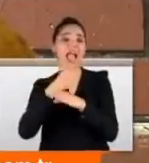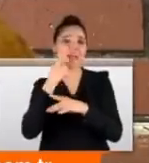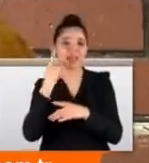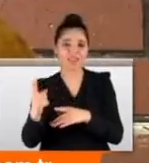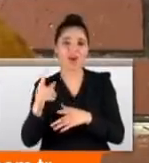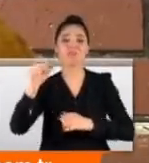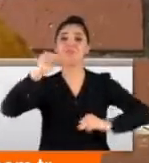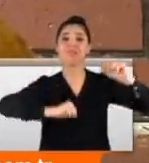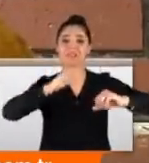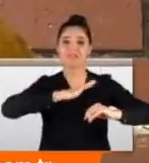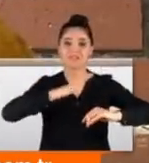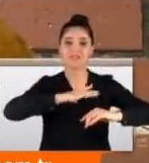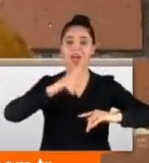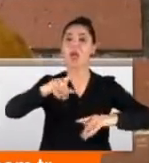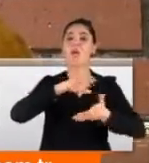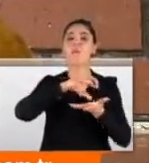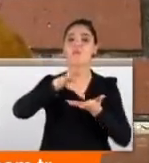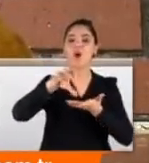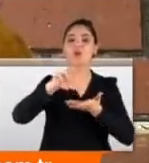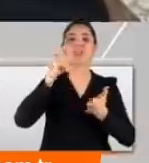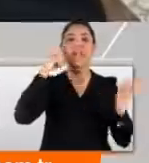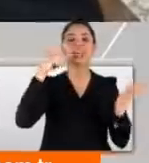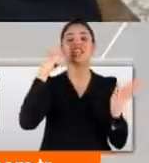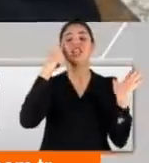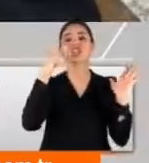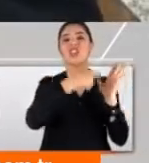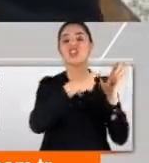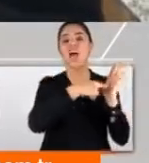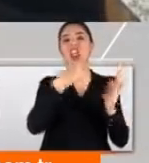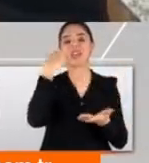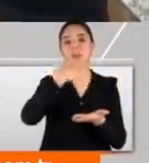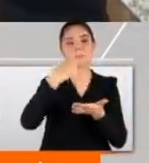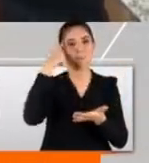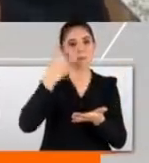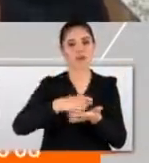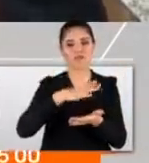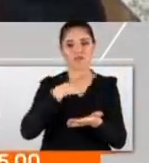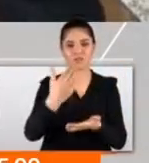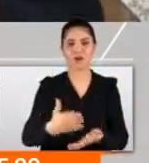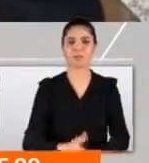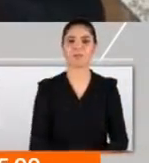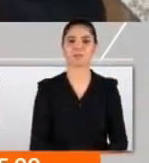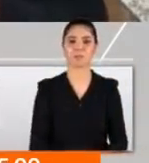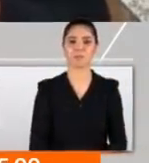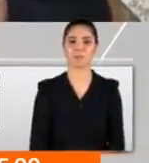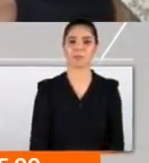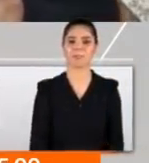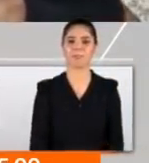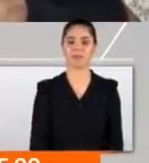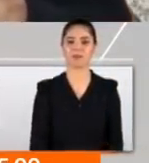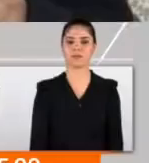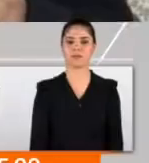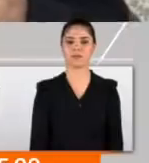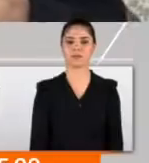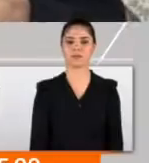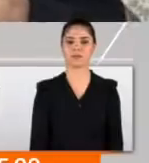konusu. Nedeni ise bölgesel işaret başvurusu. Her ne kadar ürün birbirine benziyorsa da tat olarak